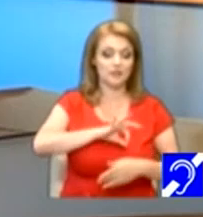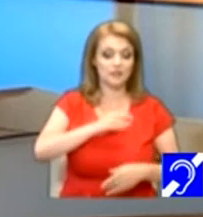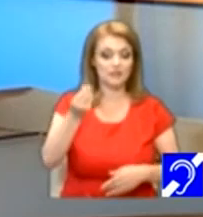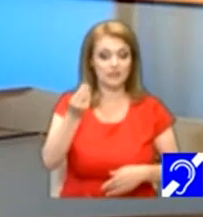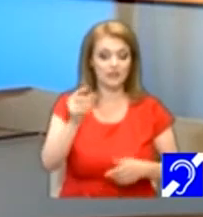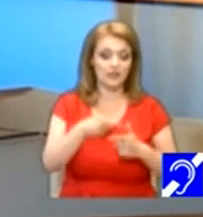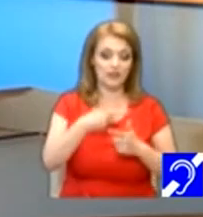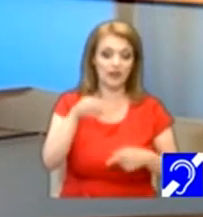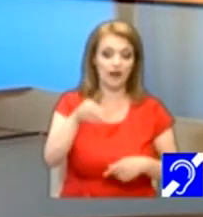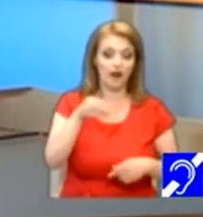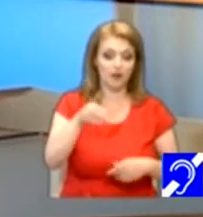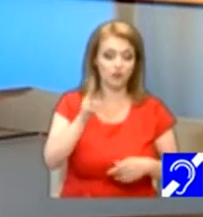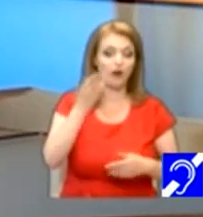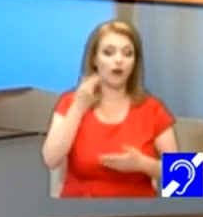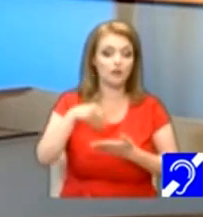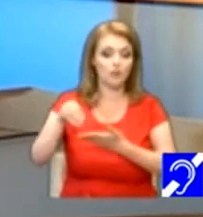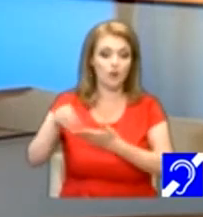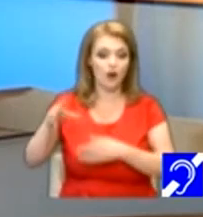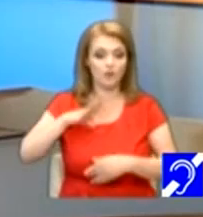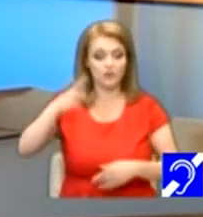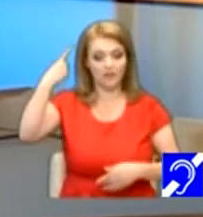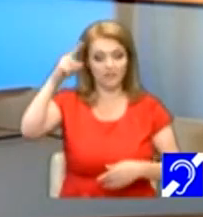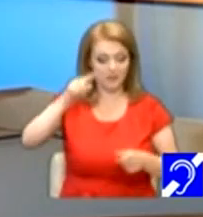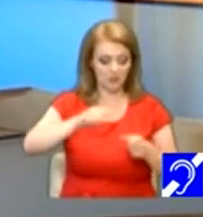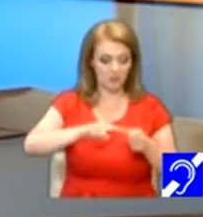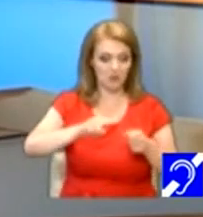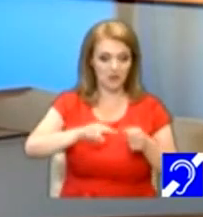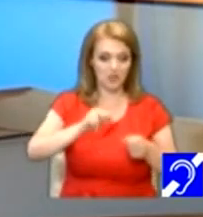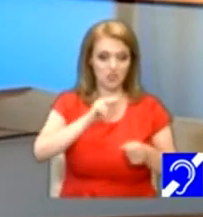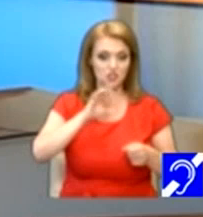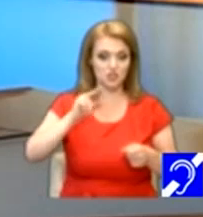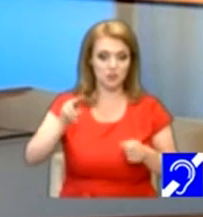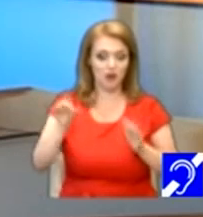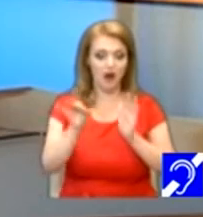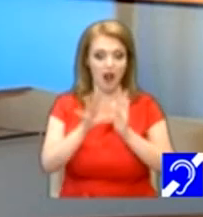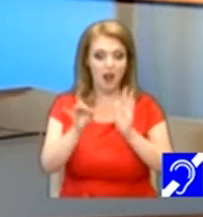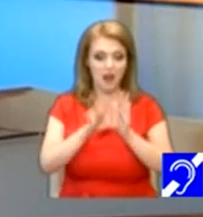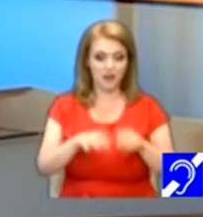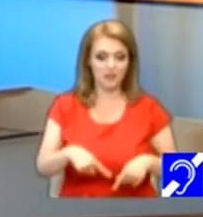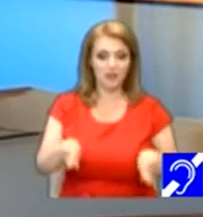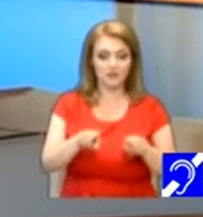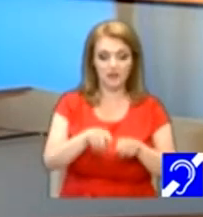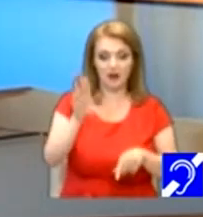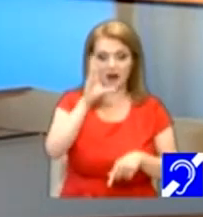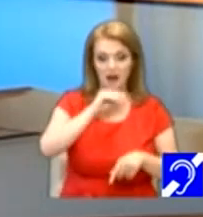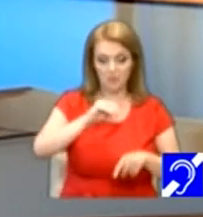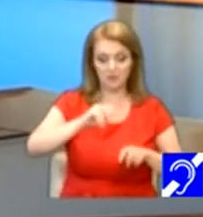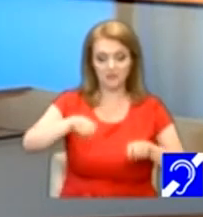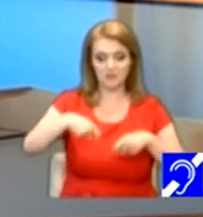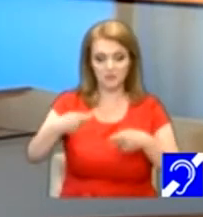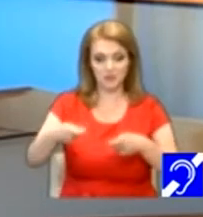sau carduri la cumpărături. A fost inventată manicura cu chipuri electronice pentru a transmite informațiile